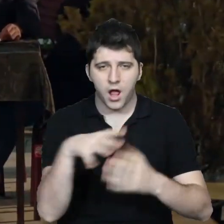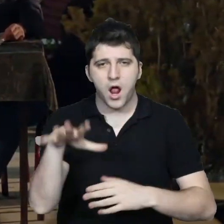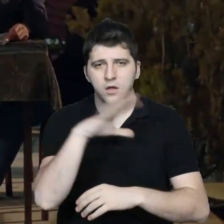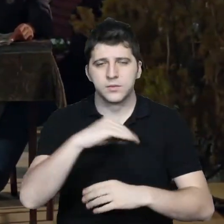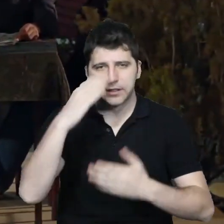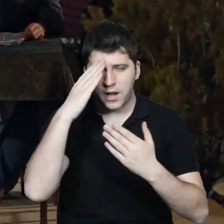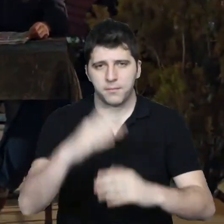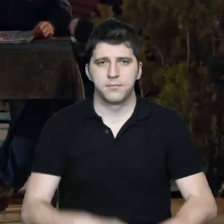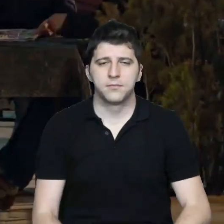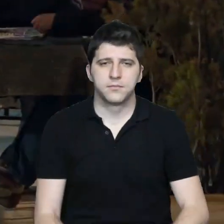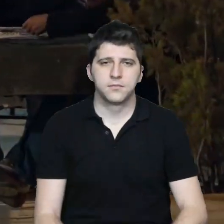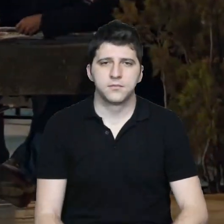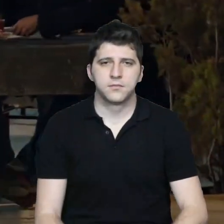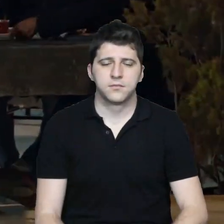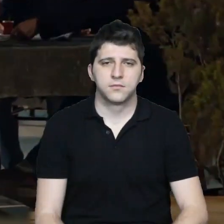yürüyor.